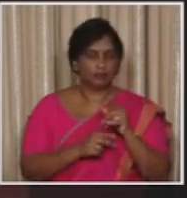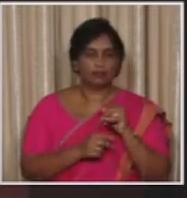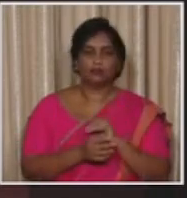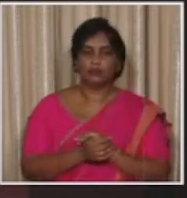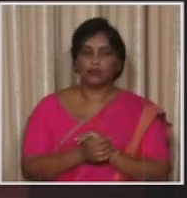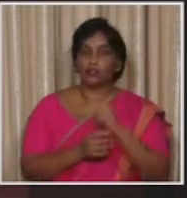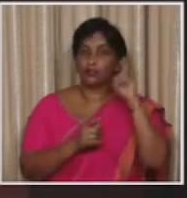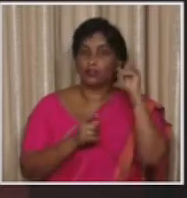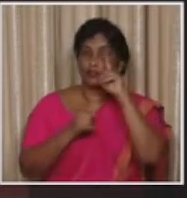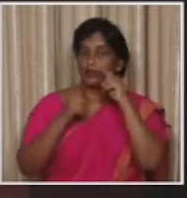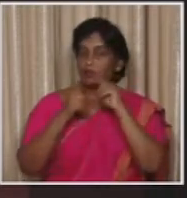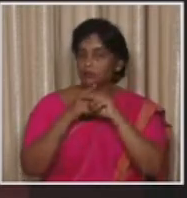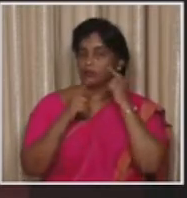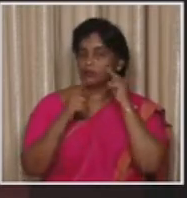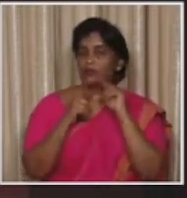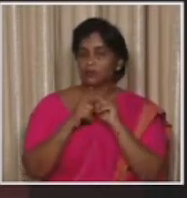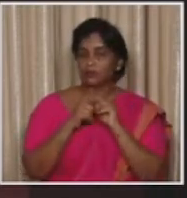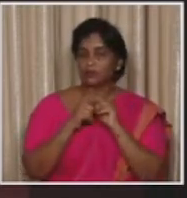පළවෙනි විකල්පය